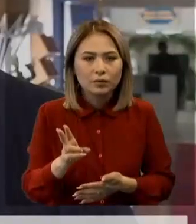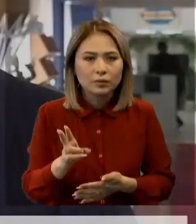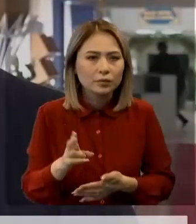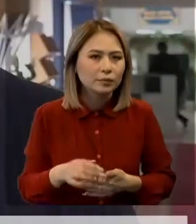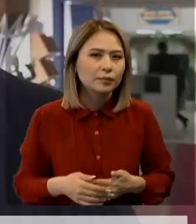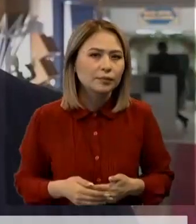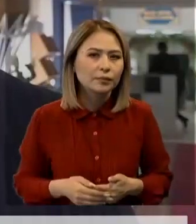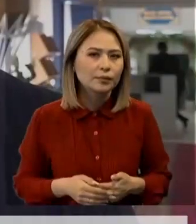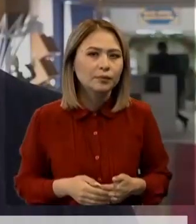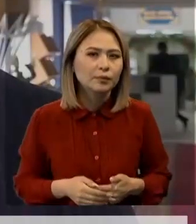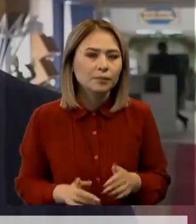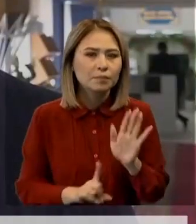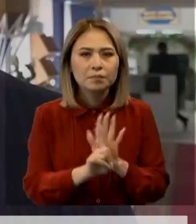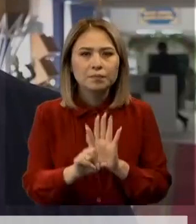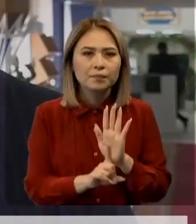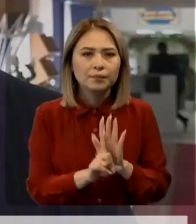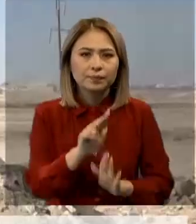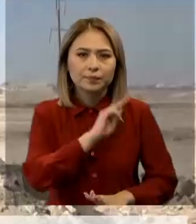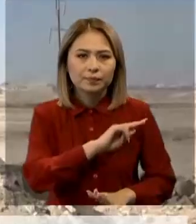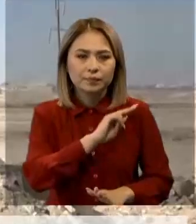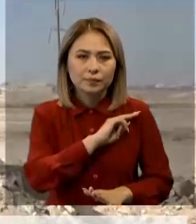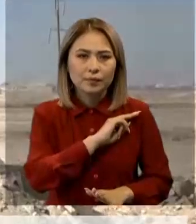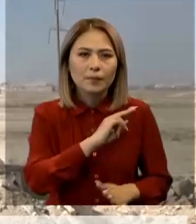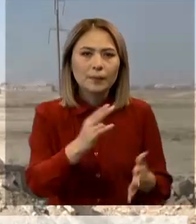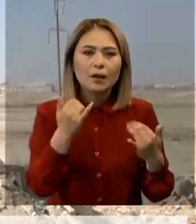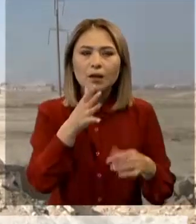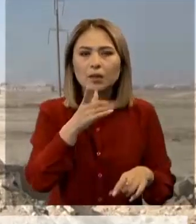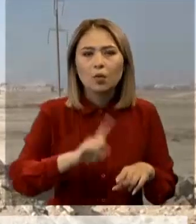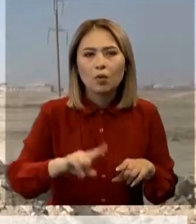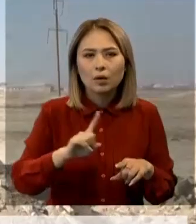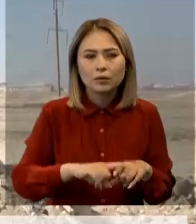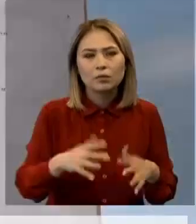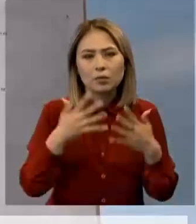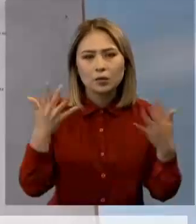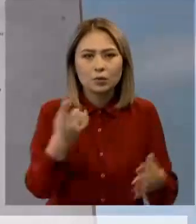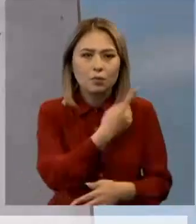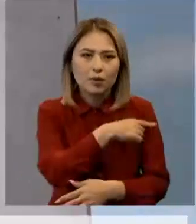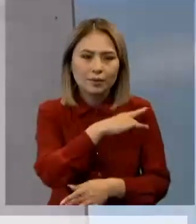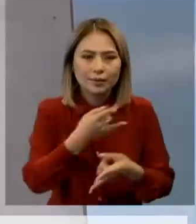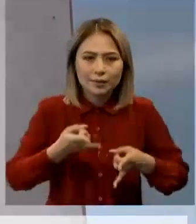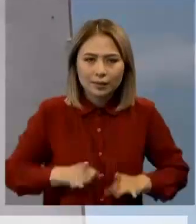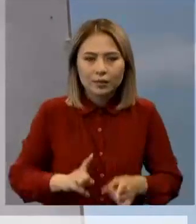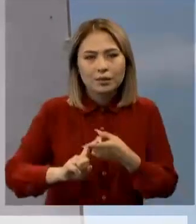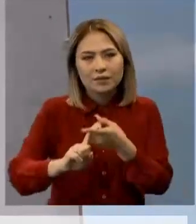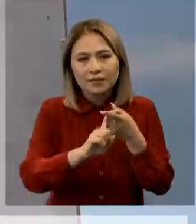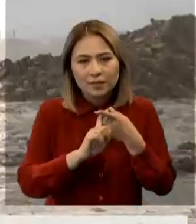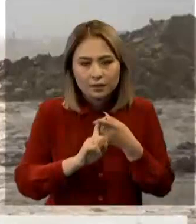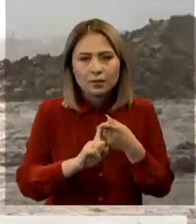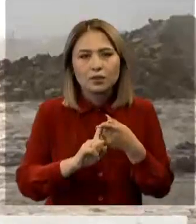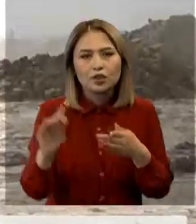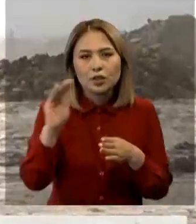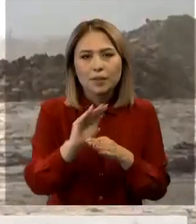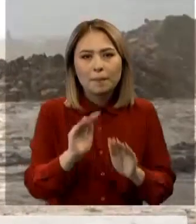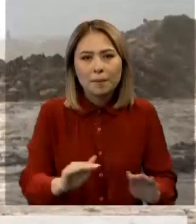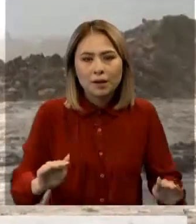жұмыстары бастапқы жұмыстары басталып кетті. Алдағы уақытта көпбейінді ауруханада перзентхана, жұқпалы аурулар бөлімшесі,